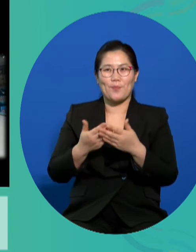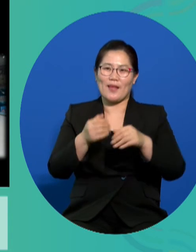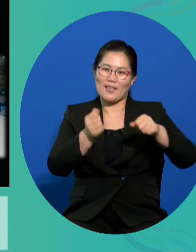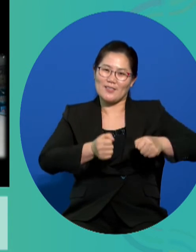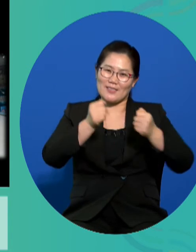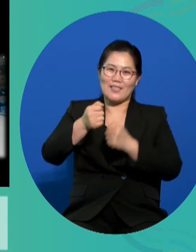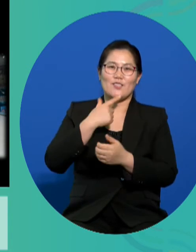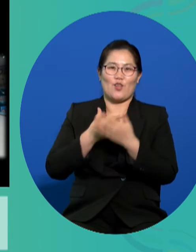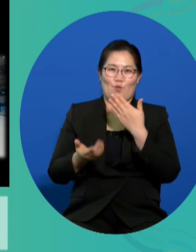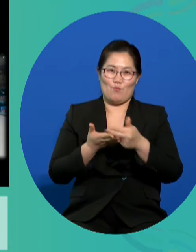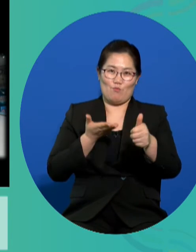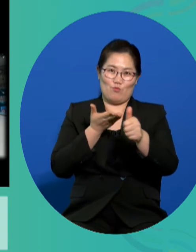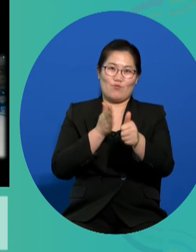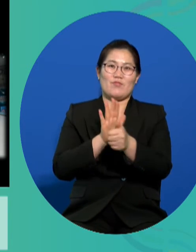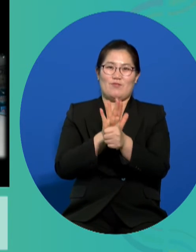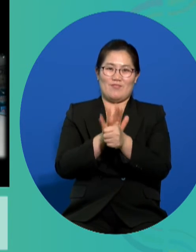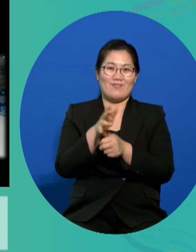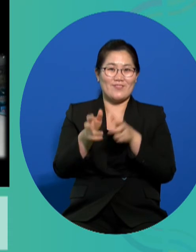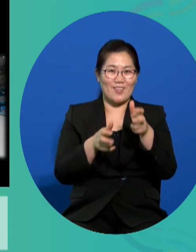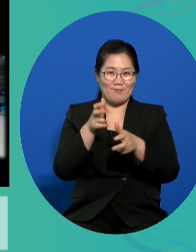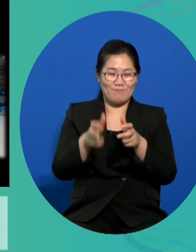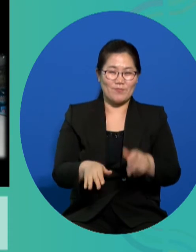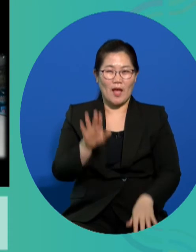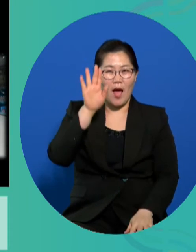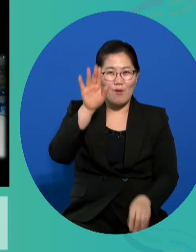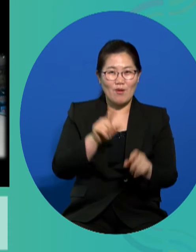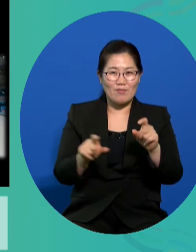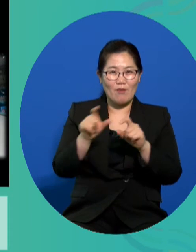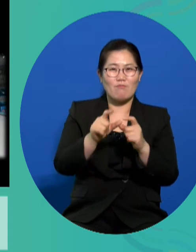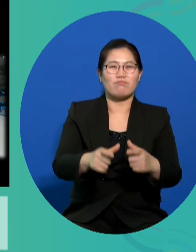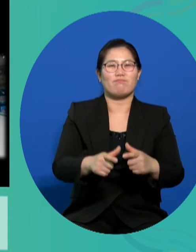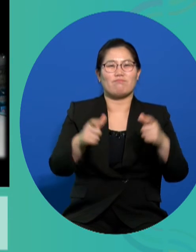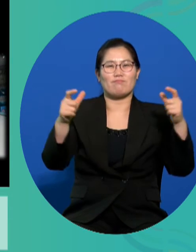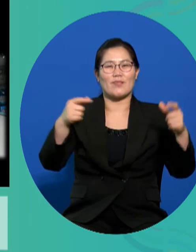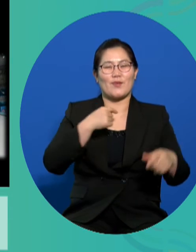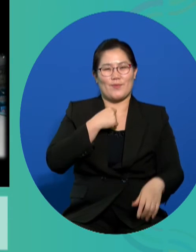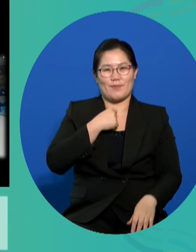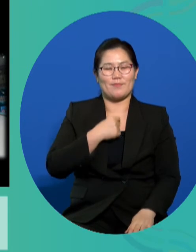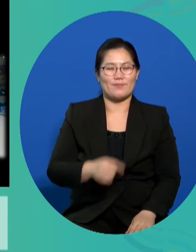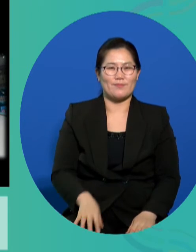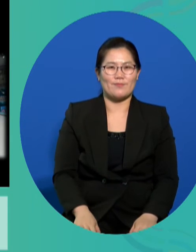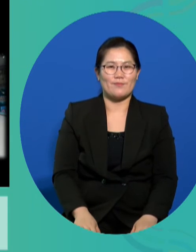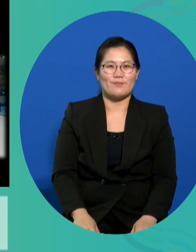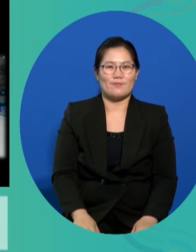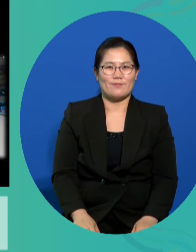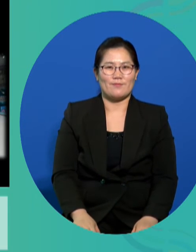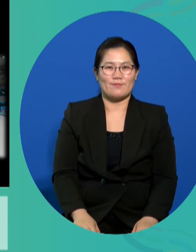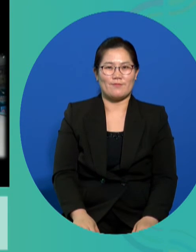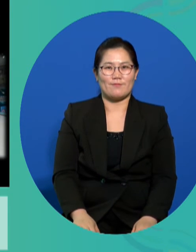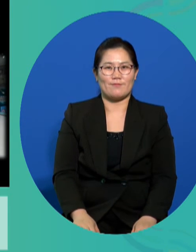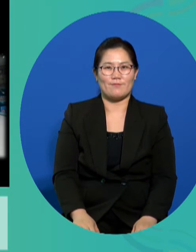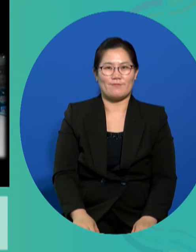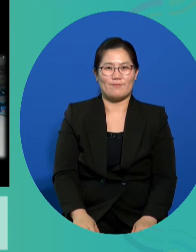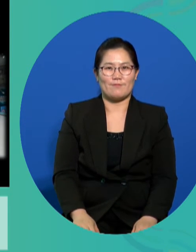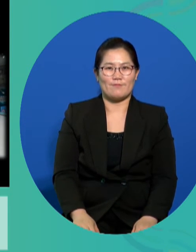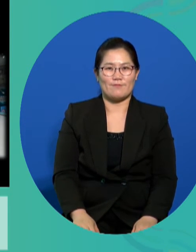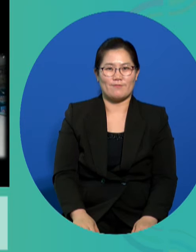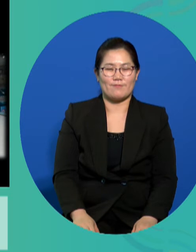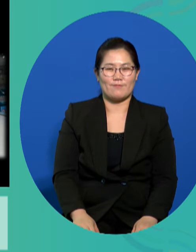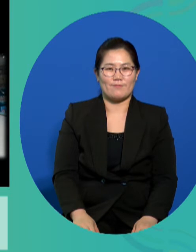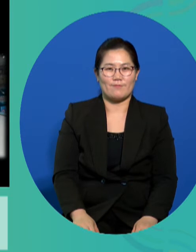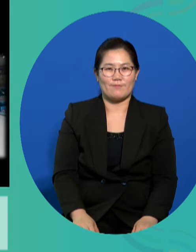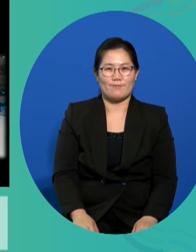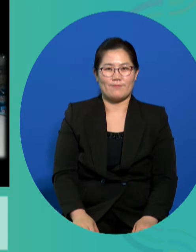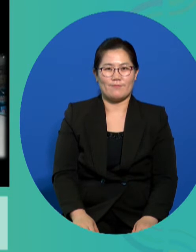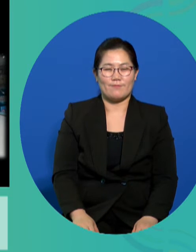더 활성화돼서 IOC하고 IPC랑 연계해서 좀 작업을 많이 하면 좋지 않을까 생각을 하고요. 특히